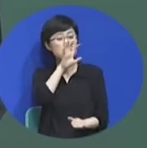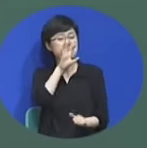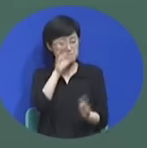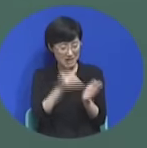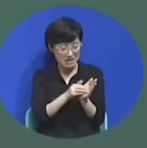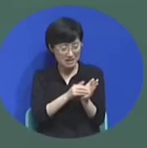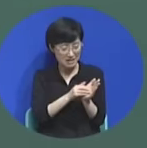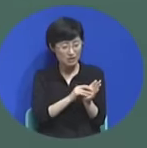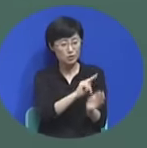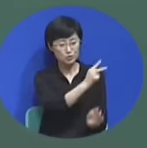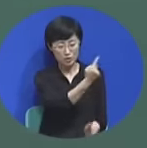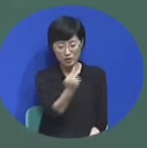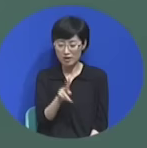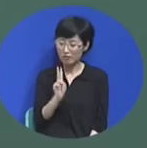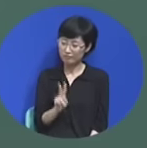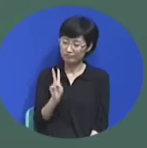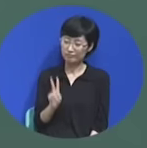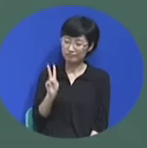들어가는데.